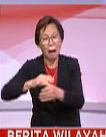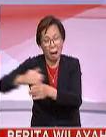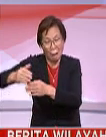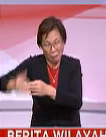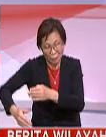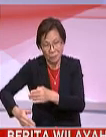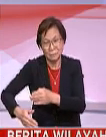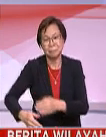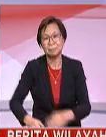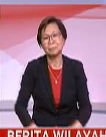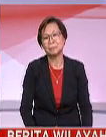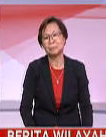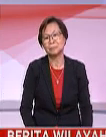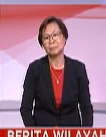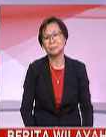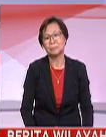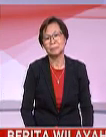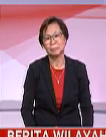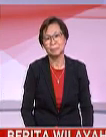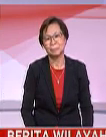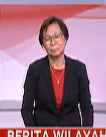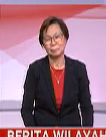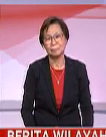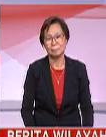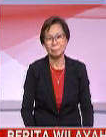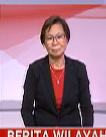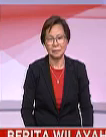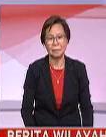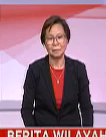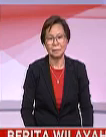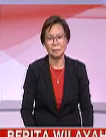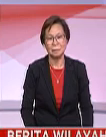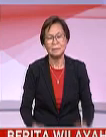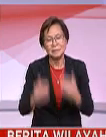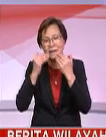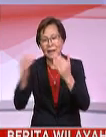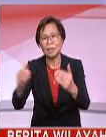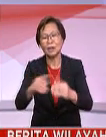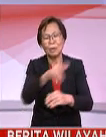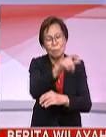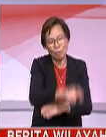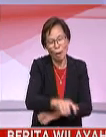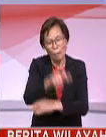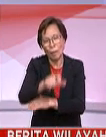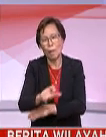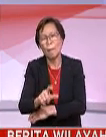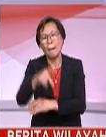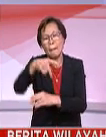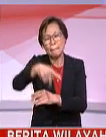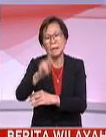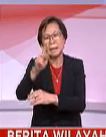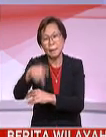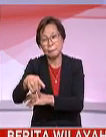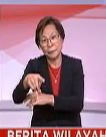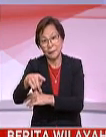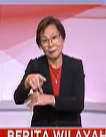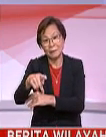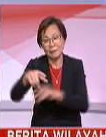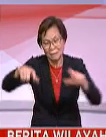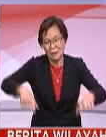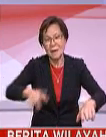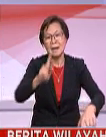Kesepuri. Zera, silakan. Darizam, terima kasih. Penduduk terlibat PKP di Kapit, Sarawak akan